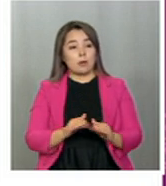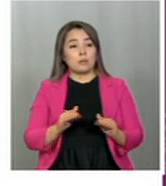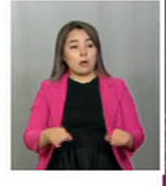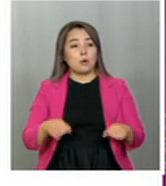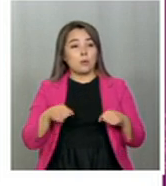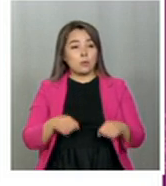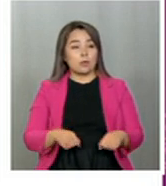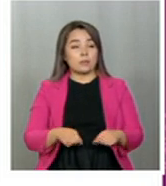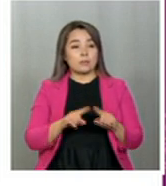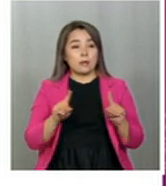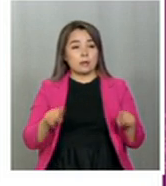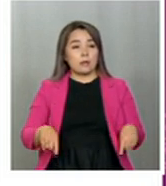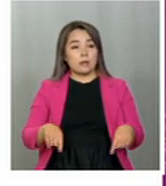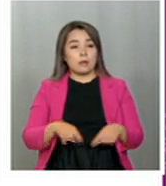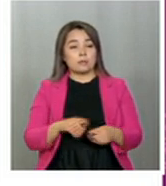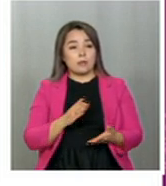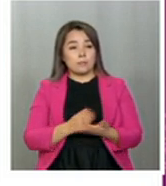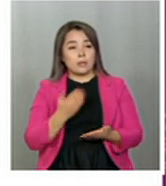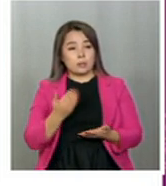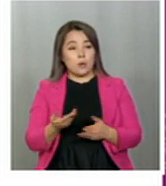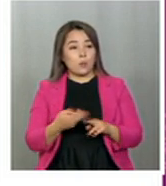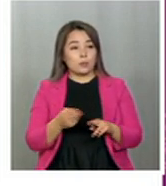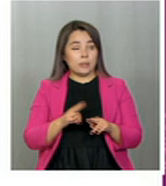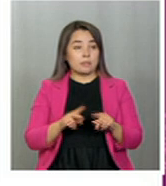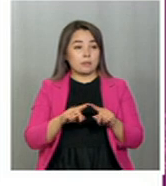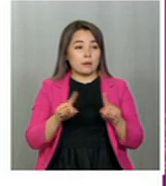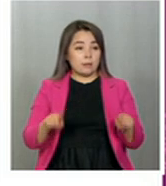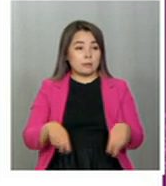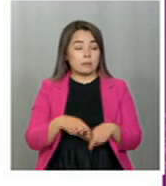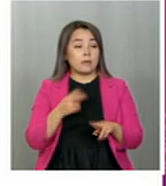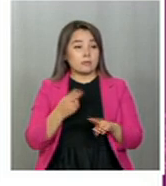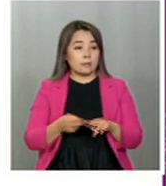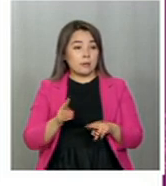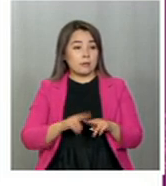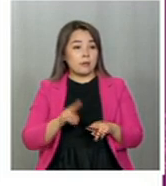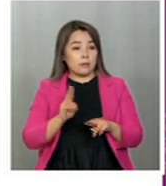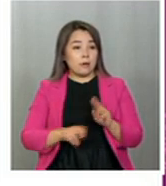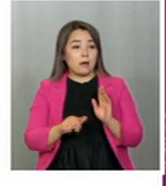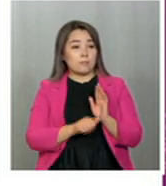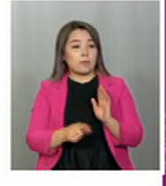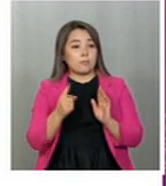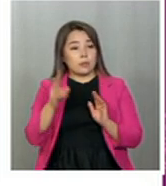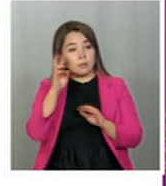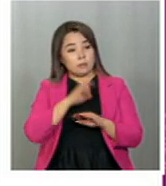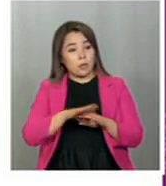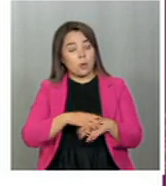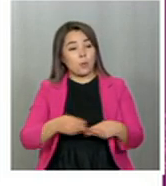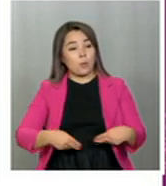құқығы декларациясы. Және осы декларациядан кейін 61 ел қол қойып,